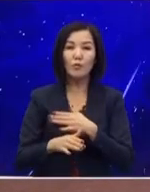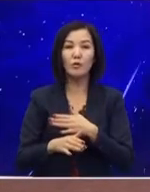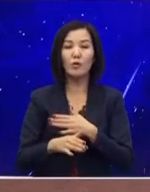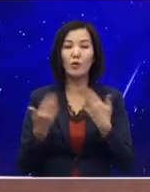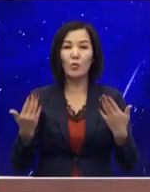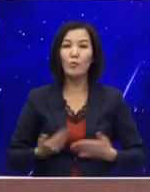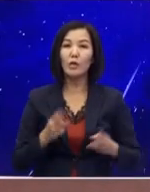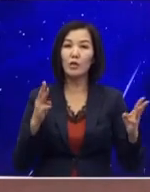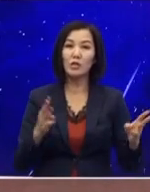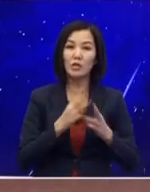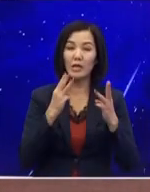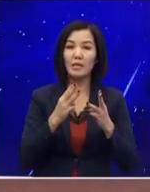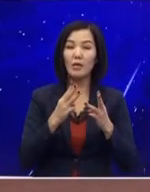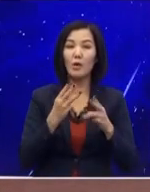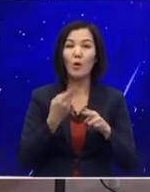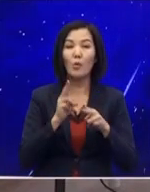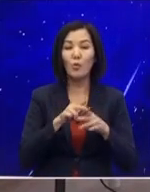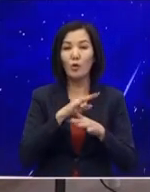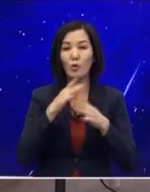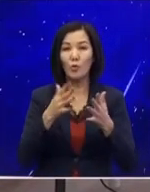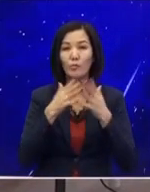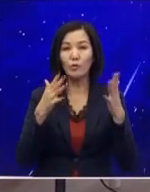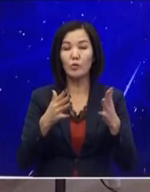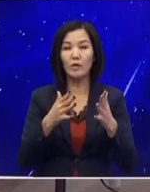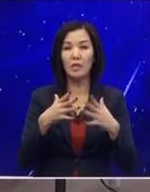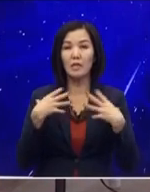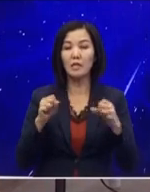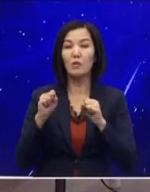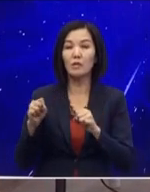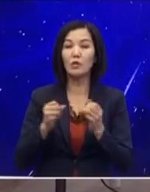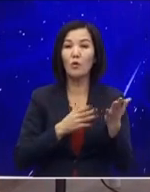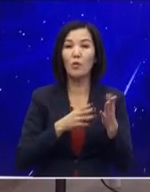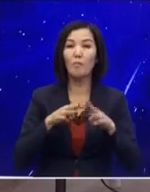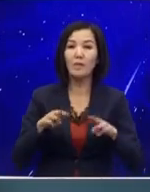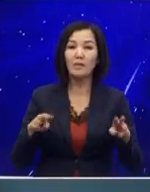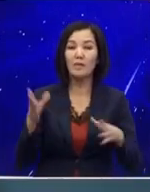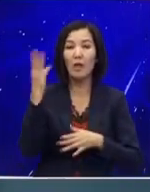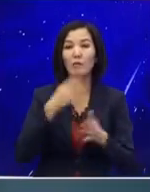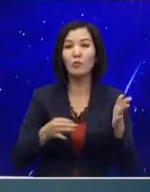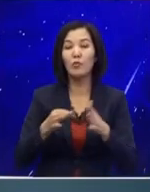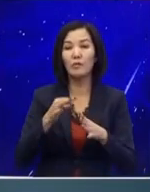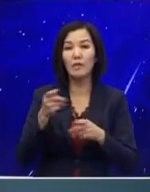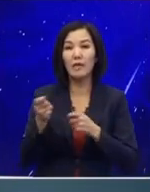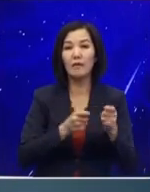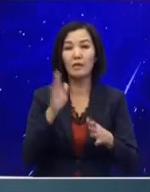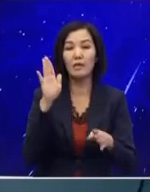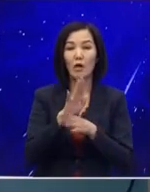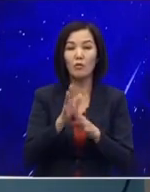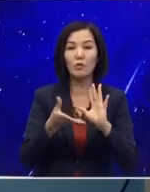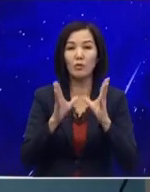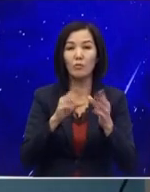өмірге құлшыныстары шектеусіз. Жыл сайын оларға еліміздің денсаулық сақтау министрлігімен Алматы облысы әкімдігінің қаулысы